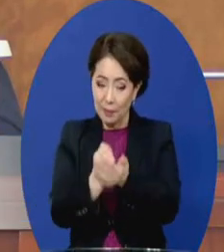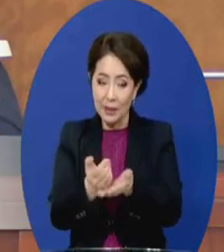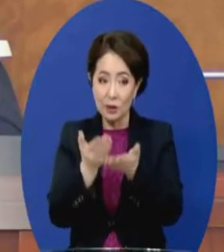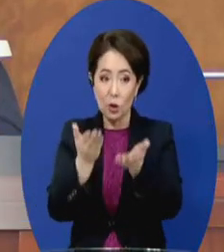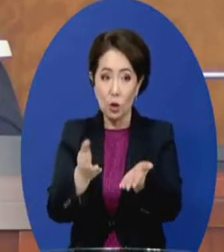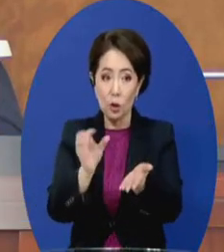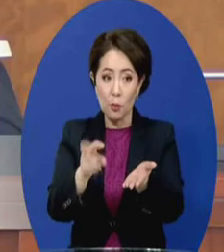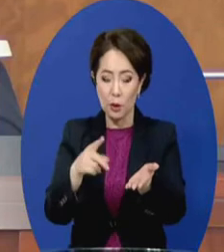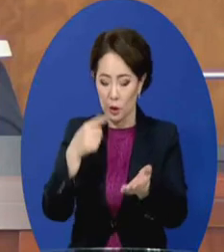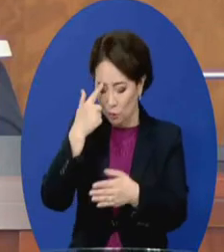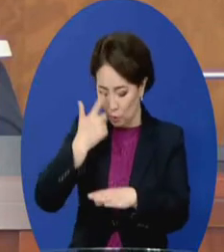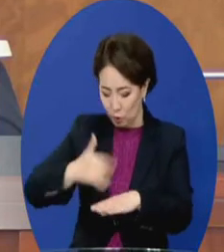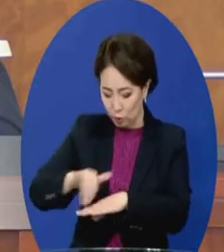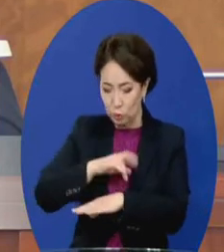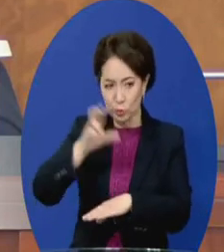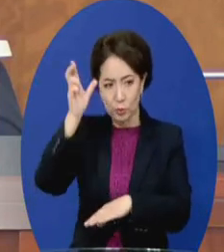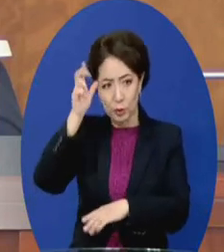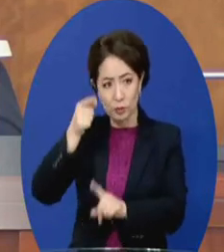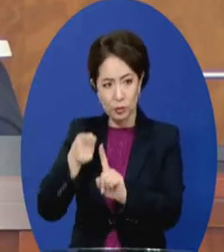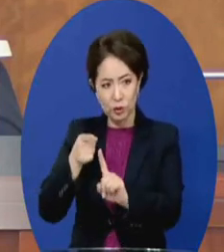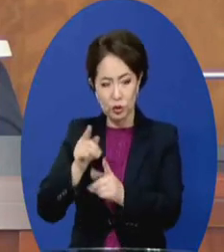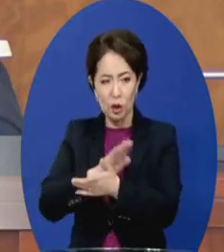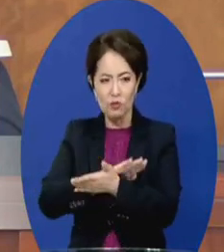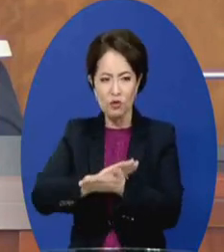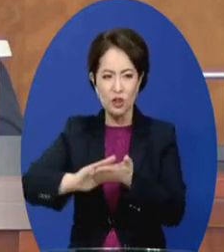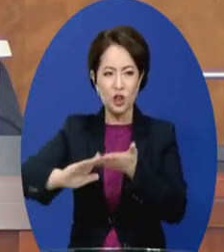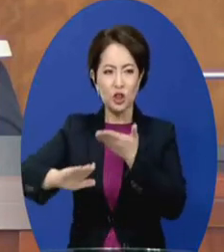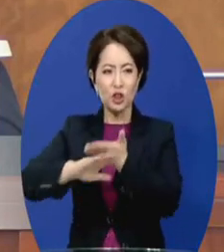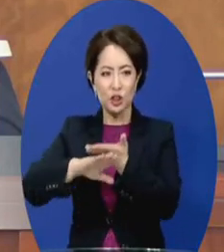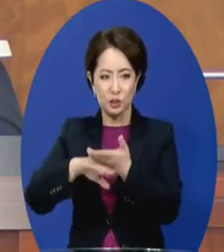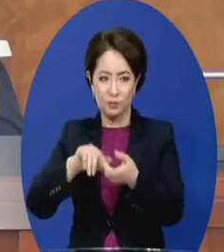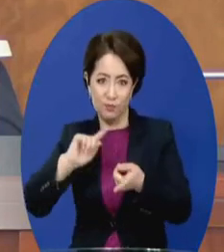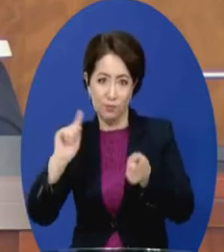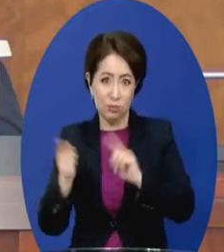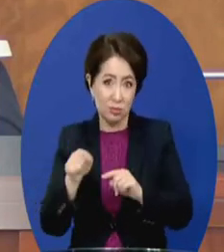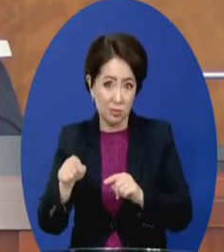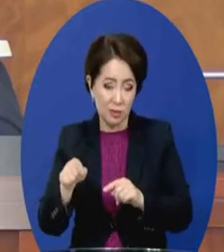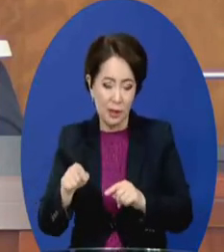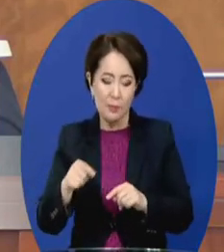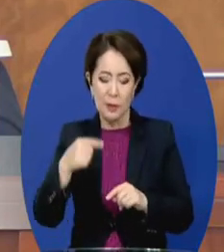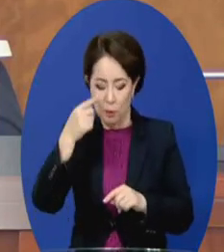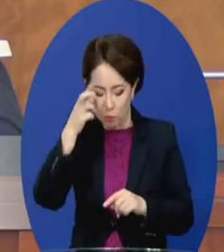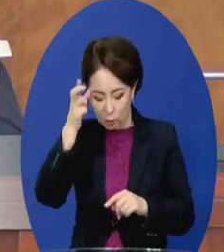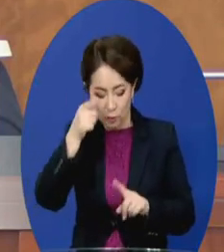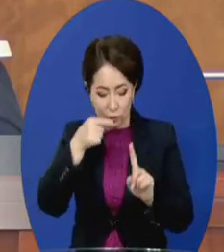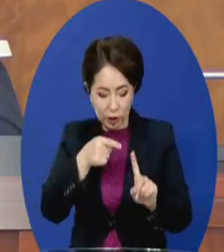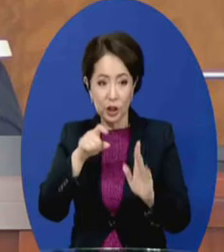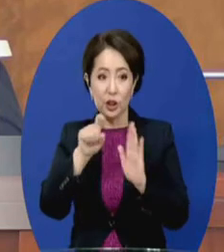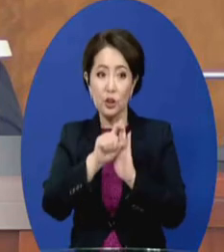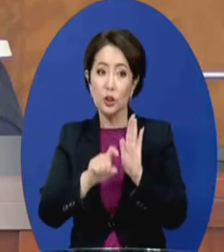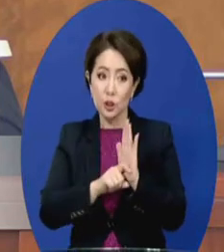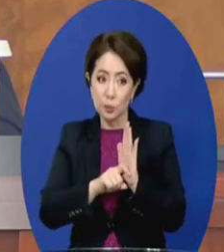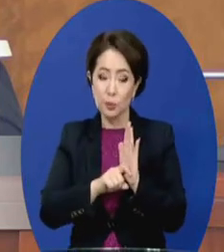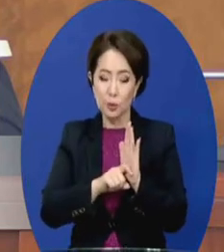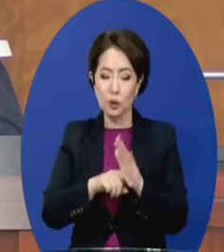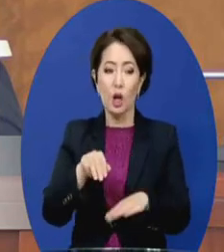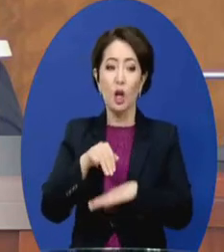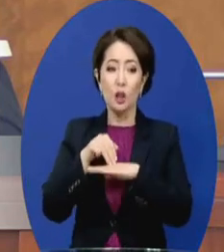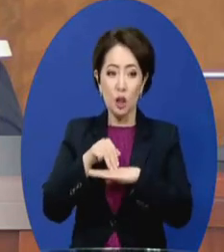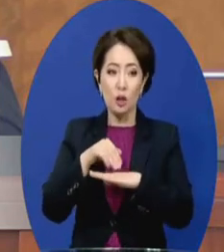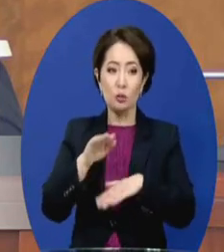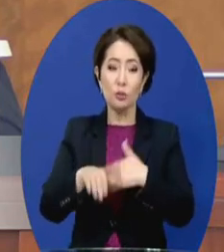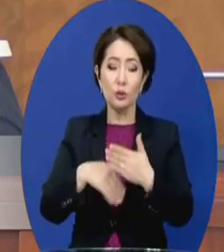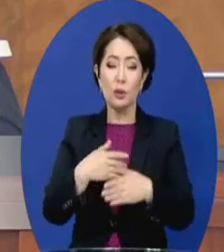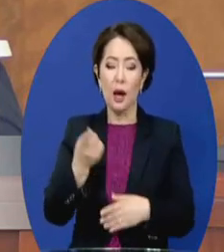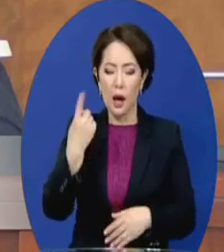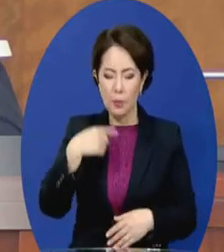энэ боловсролын чиглэлээр хийгдэж байгаа реформ мөн одоо боловсролын хөтөлбөрүүд тогтвортой